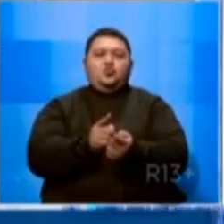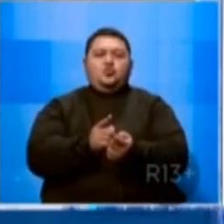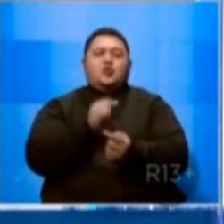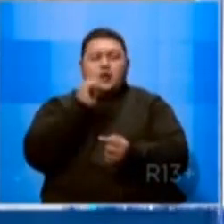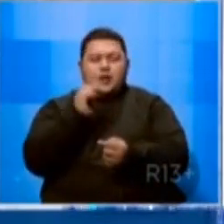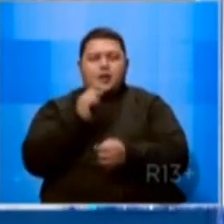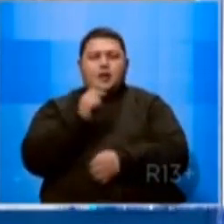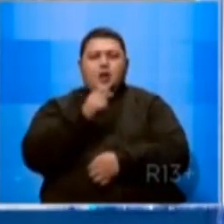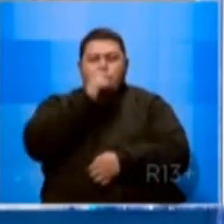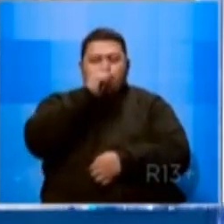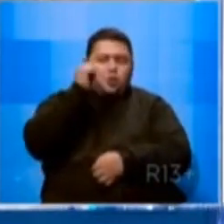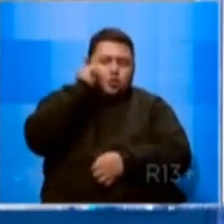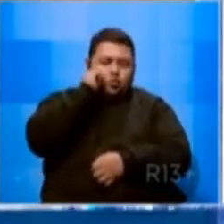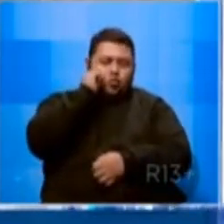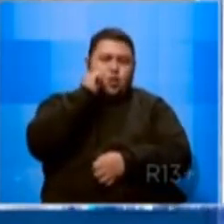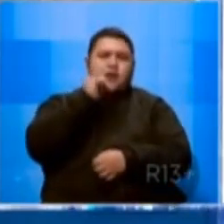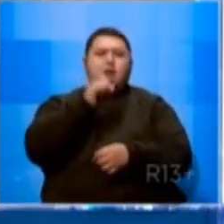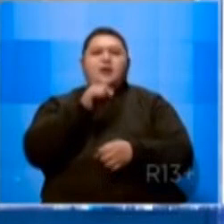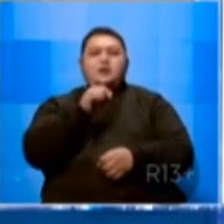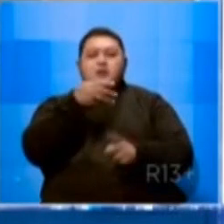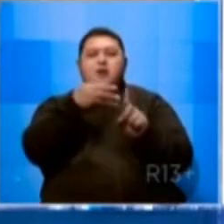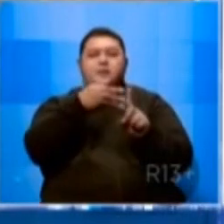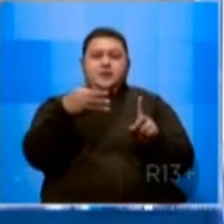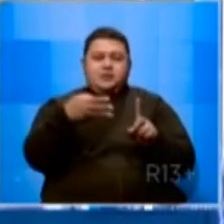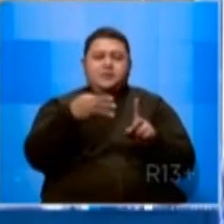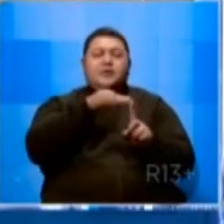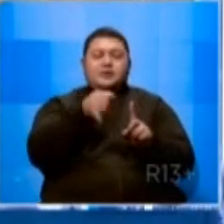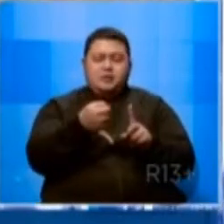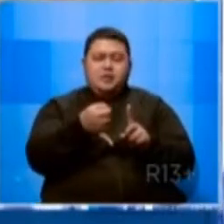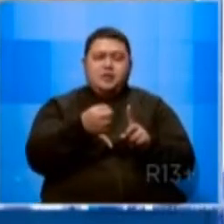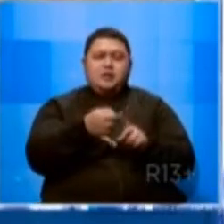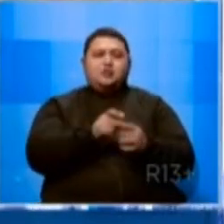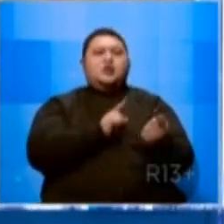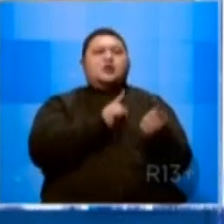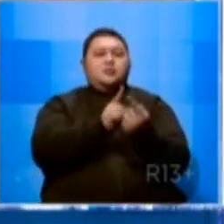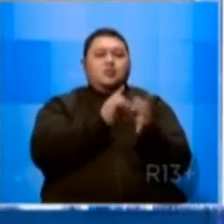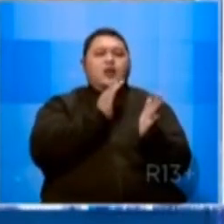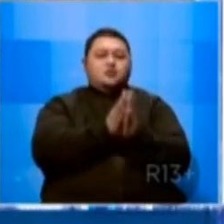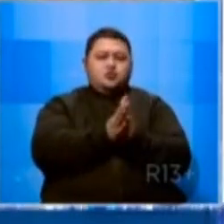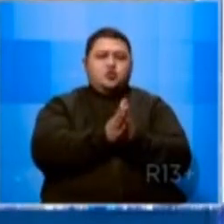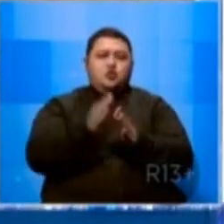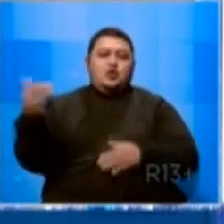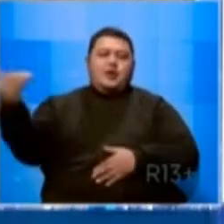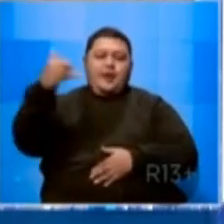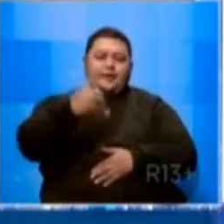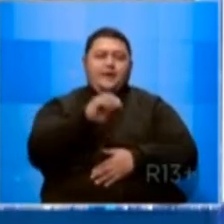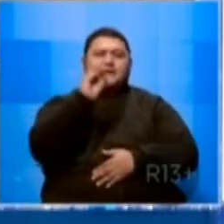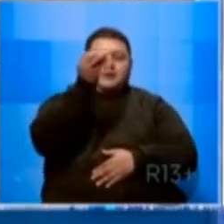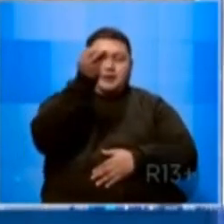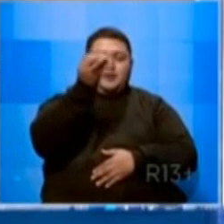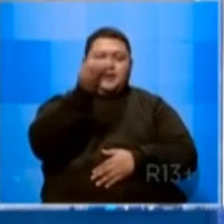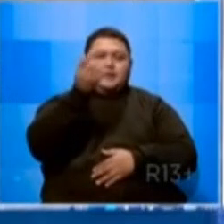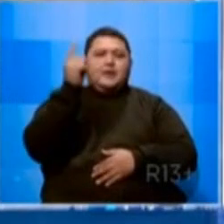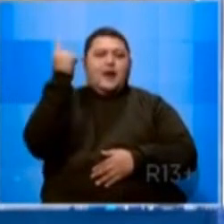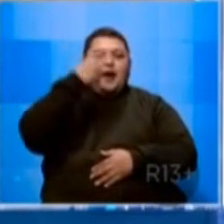almarhum yuswa juga yang difasilitasi oleh ketua tim kami Kamarudin Simanjuntak datang di Jakarta tepat hari